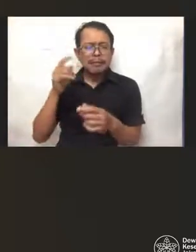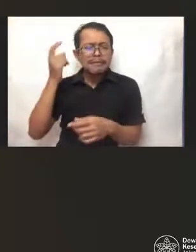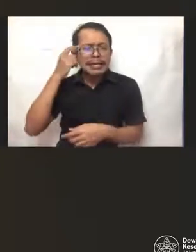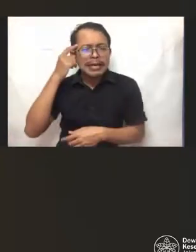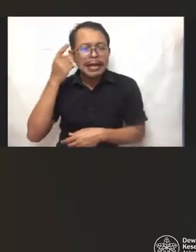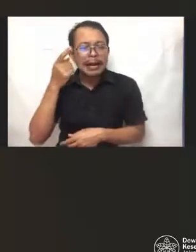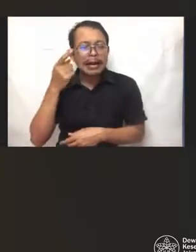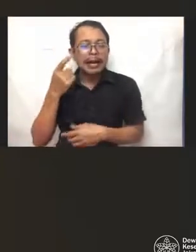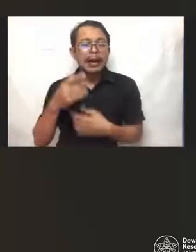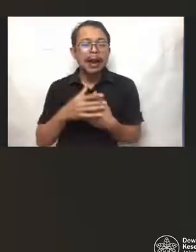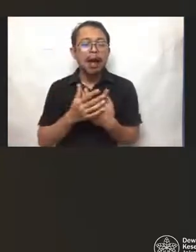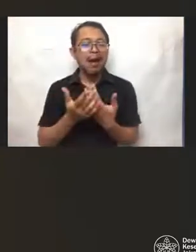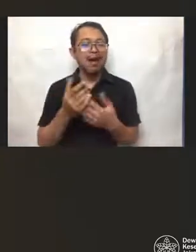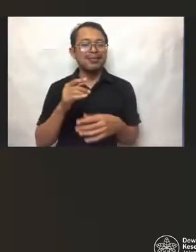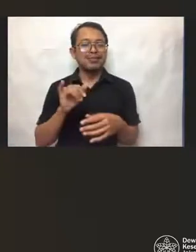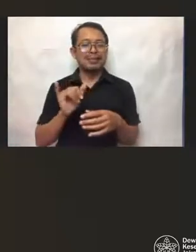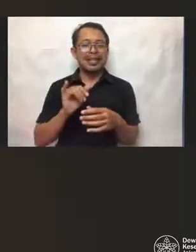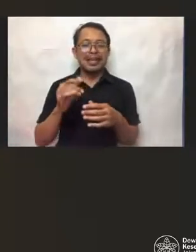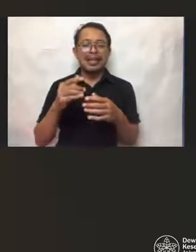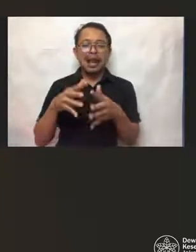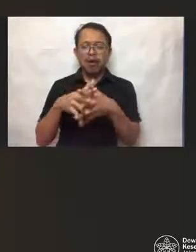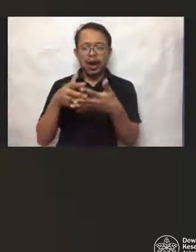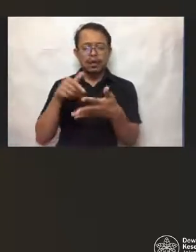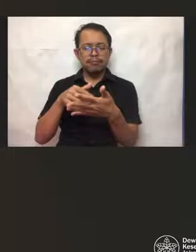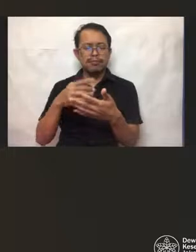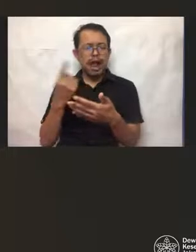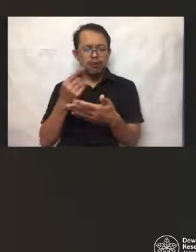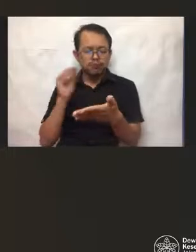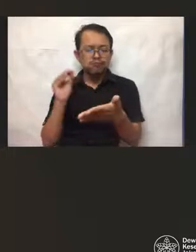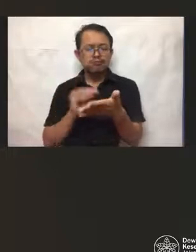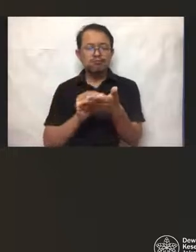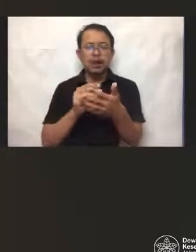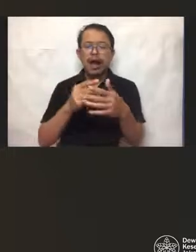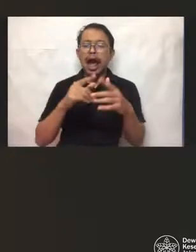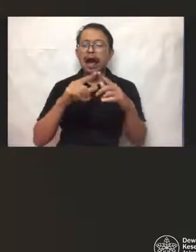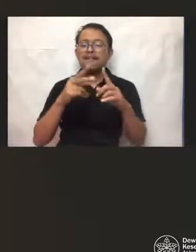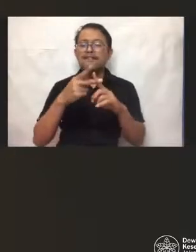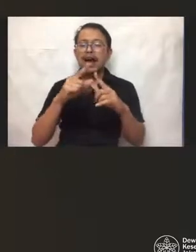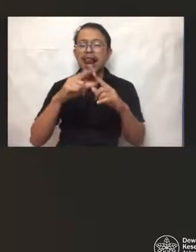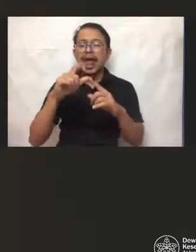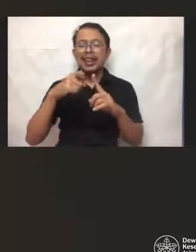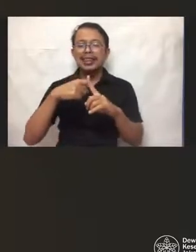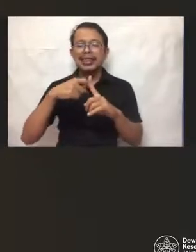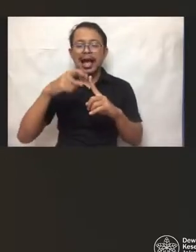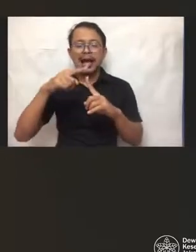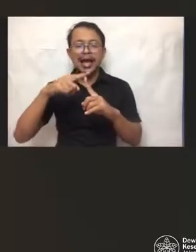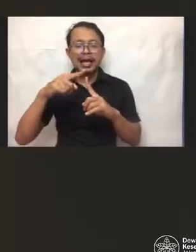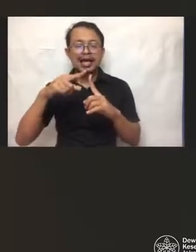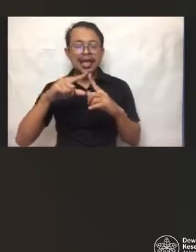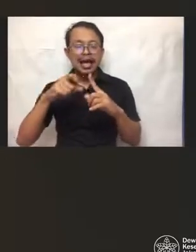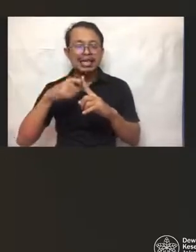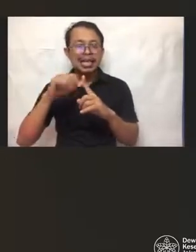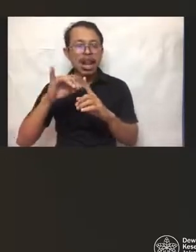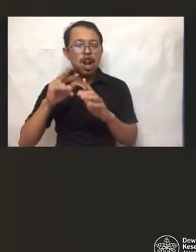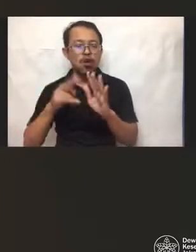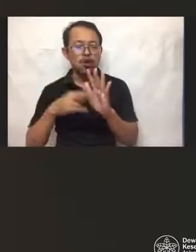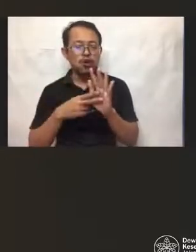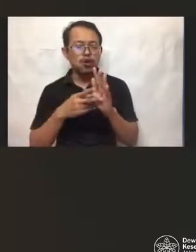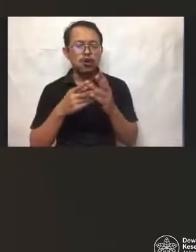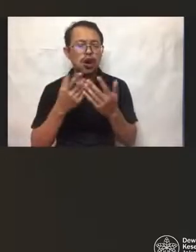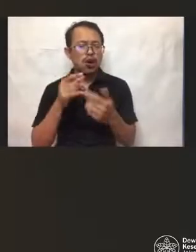enggak menggunakan nalar kritismu? Afala tatadabbarun. Kenapa kamu enggak melakukan penelitian-penelitian yang